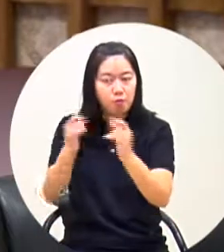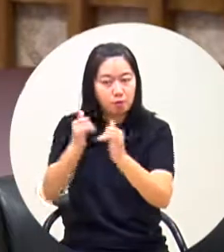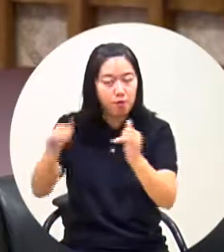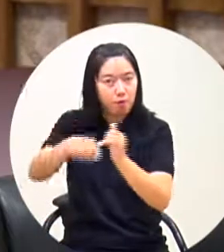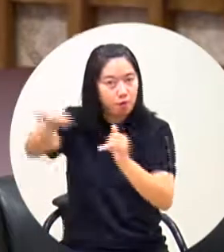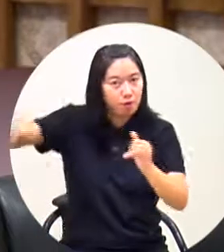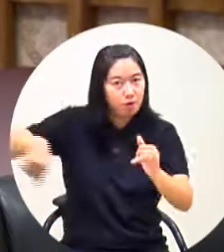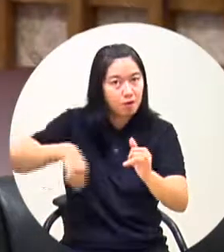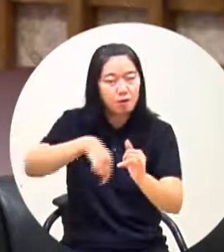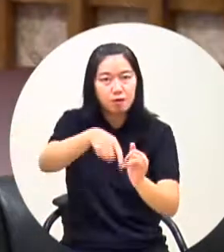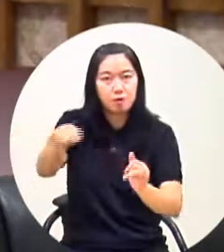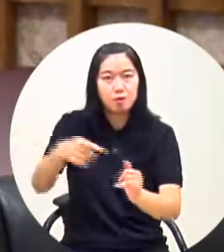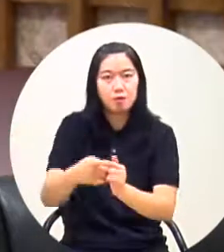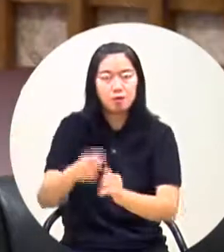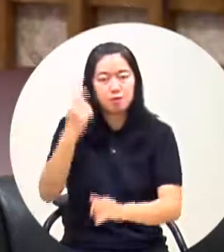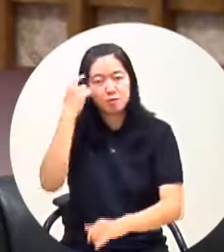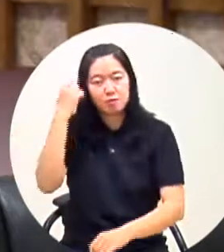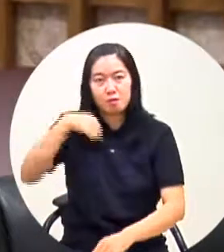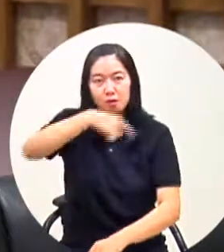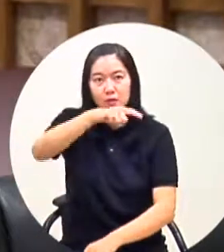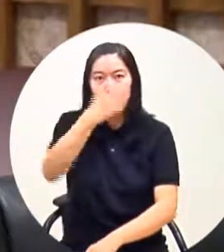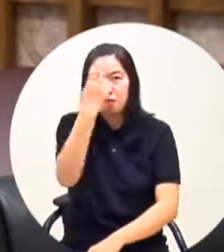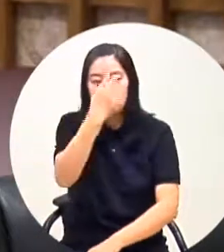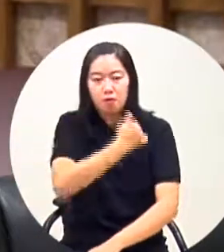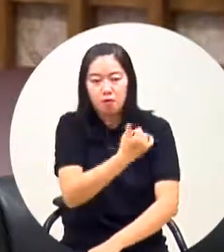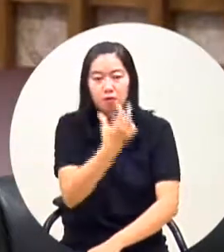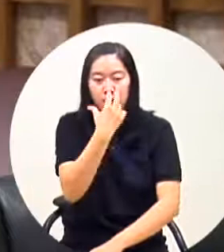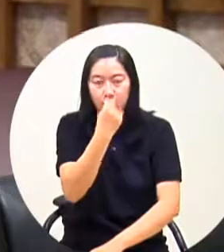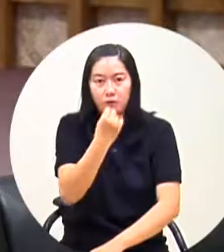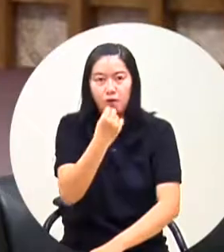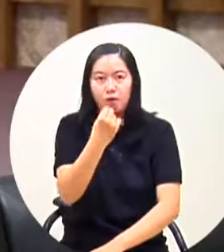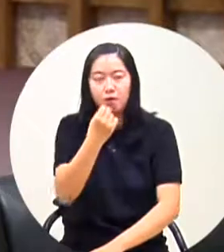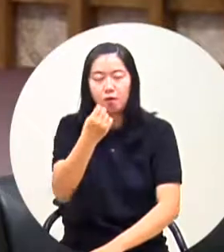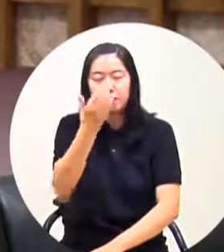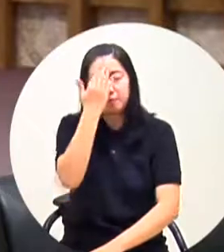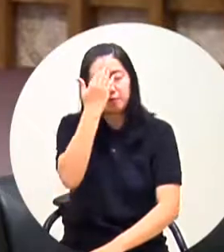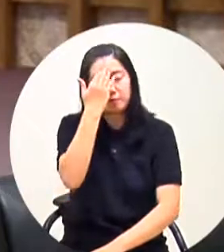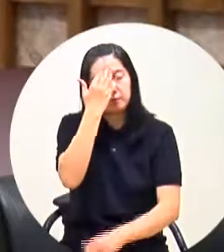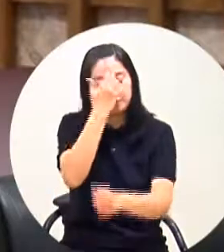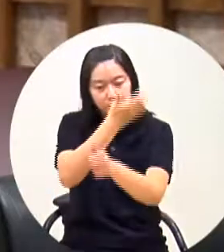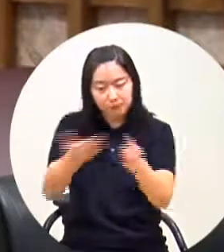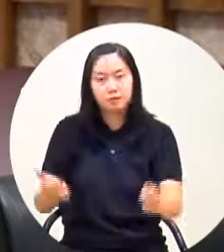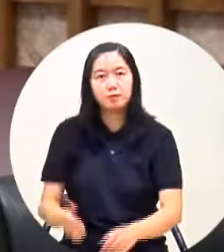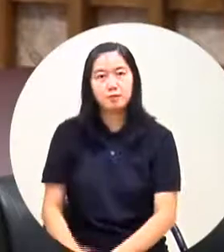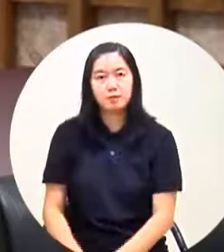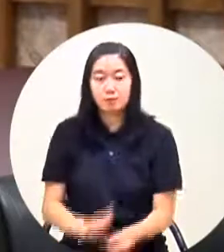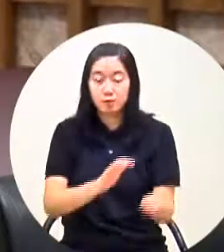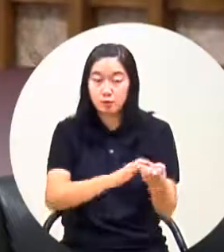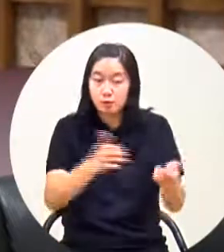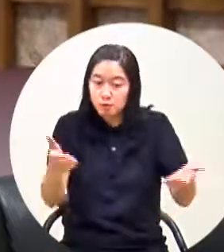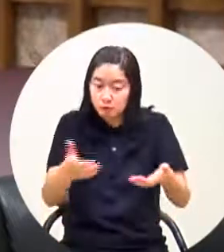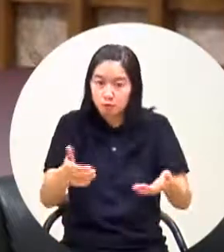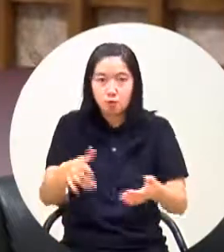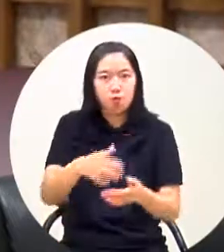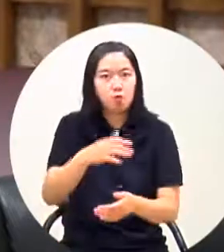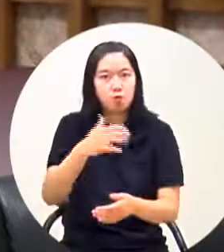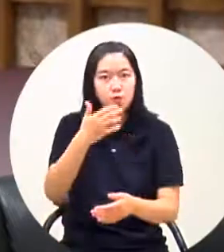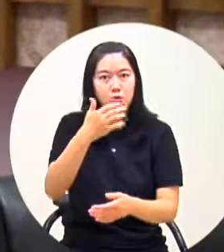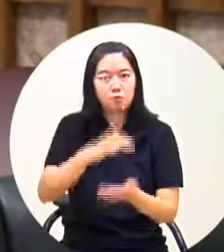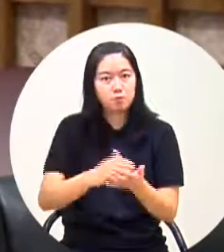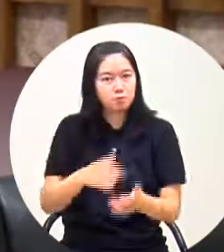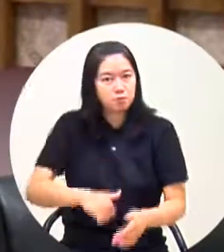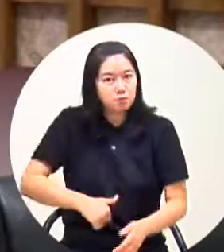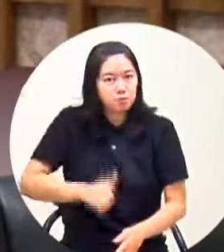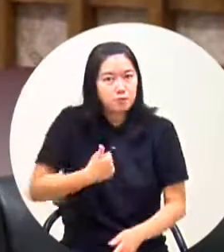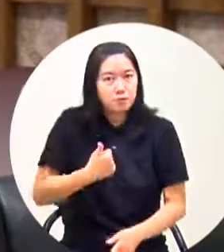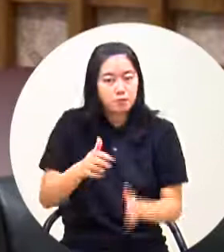使讲要看病人带来不方便的所在太侪。事实医疗是这非常重要，人命关天啦吼。我是感觉